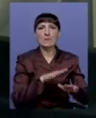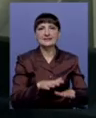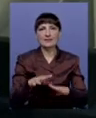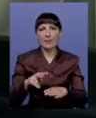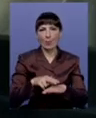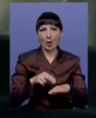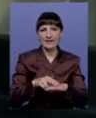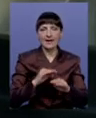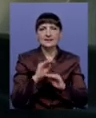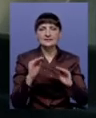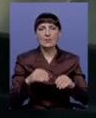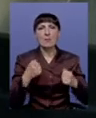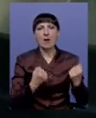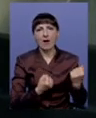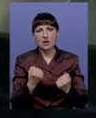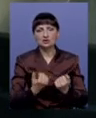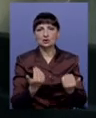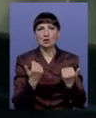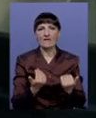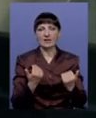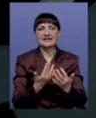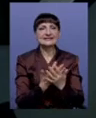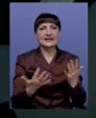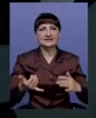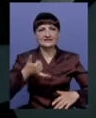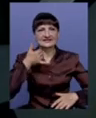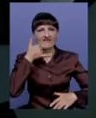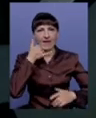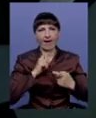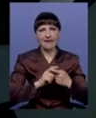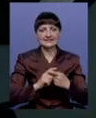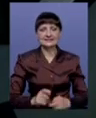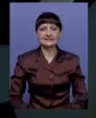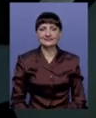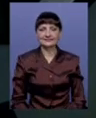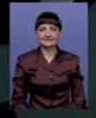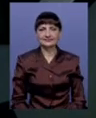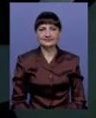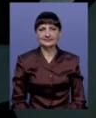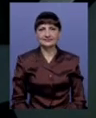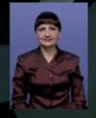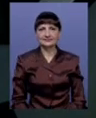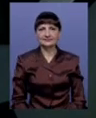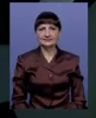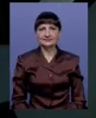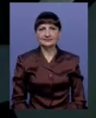полиции, оснащенные автотранспортом и современными средствами связи. Айсара Бесенова, Гани Калуов, Медет Саматулла, телеканал Алматы.